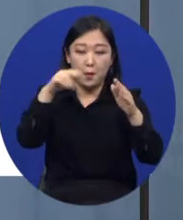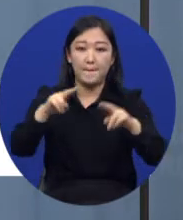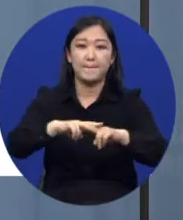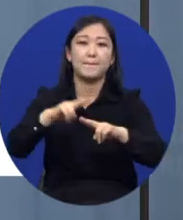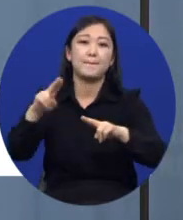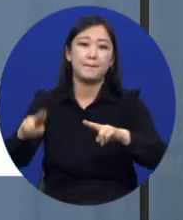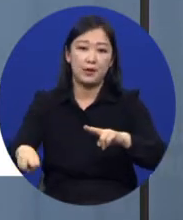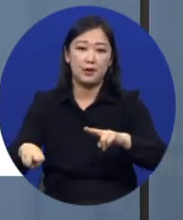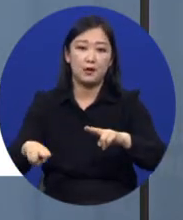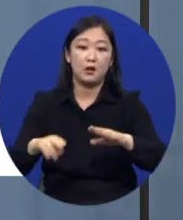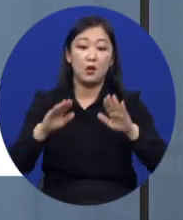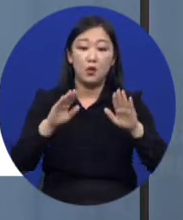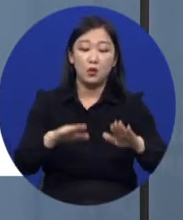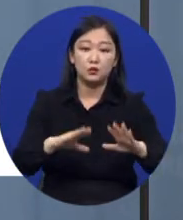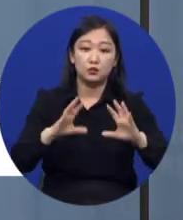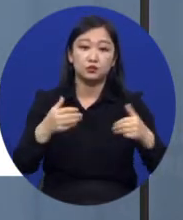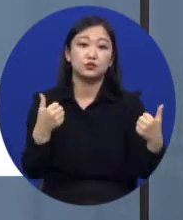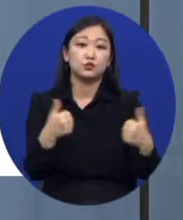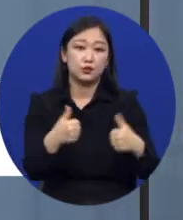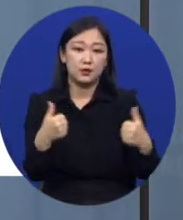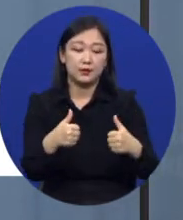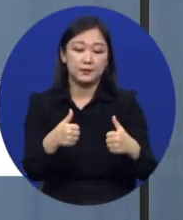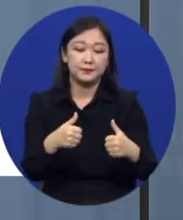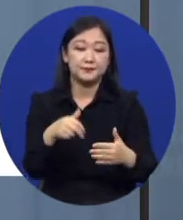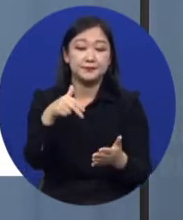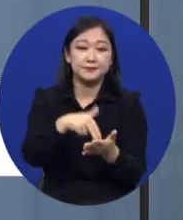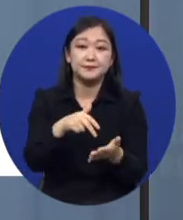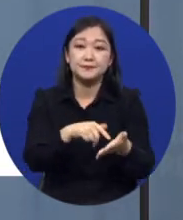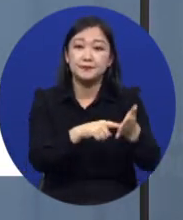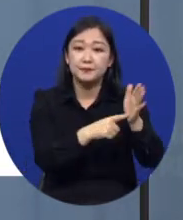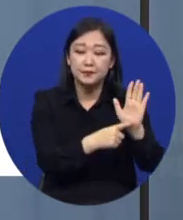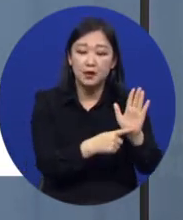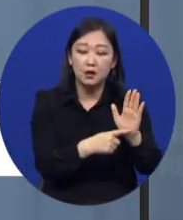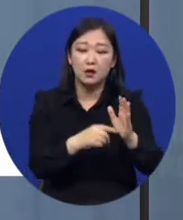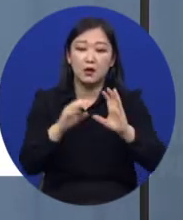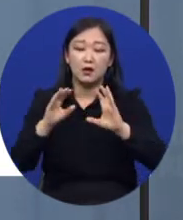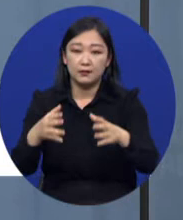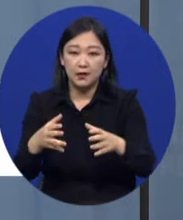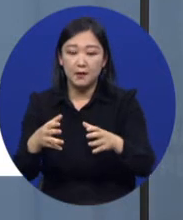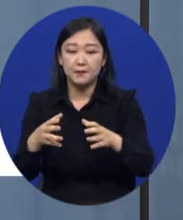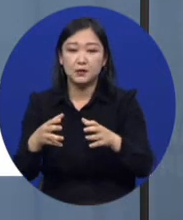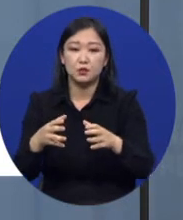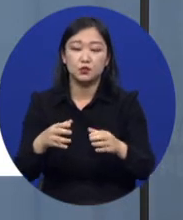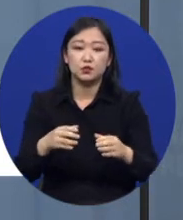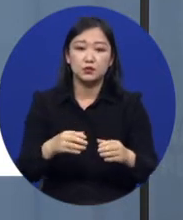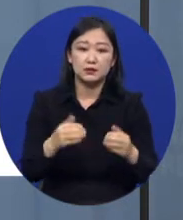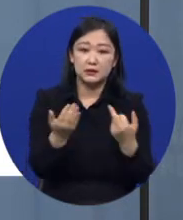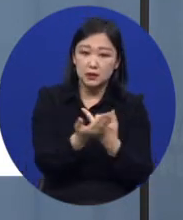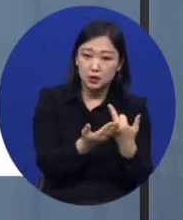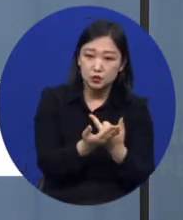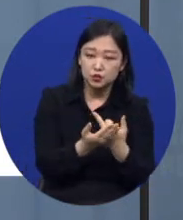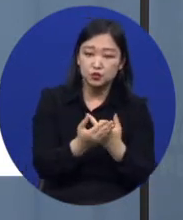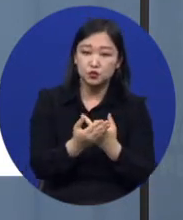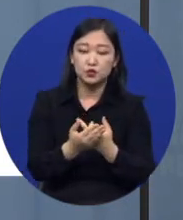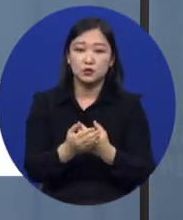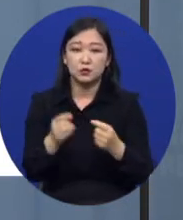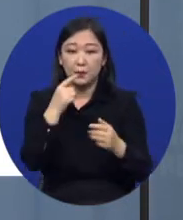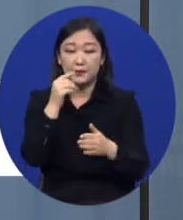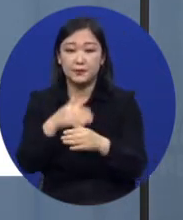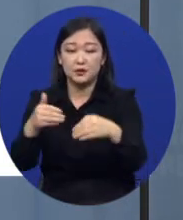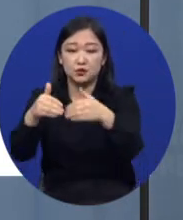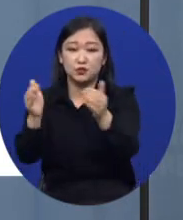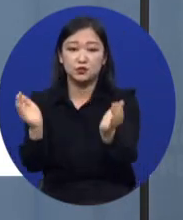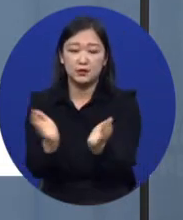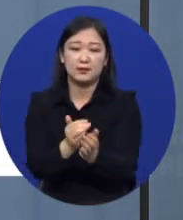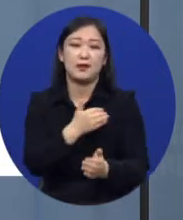여운 후보는 오늘 국회에서 기자회견을 열고 대한민국과 제주 민주당 의 승리로 당당히 국민과 제주도민 앞에